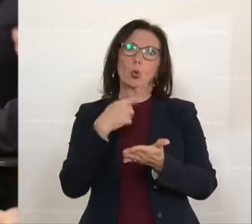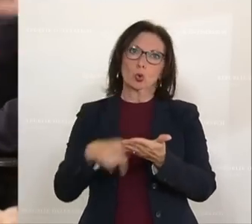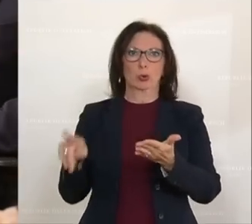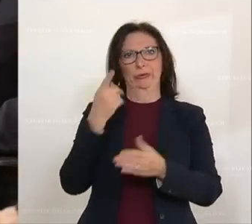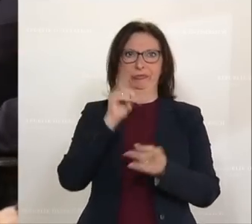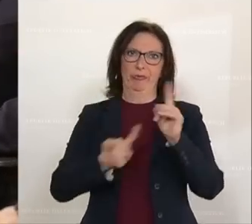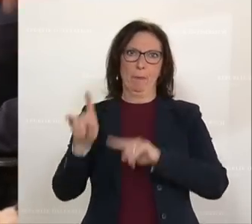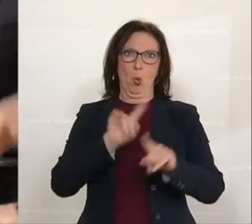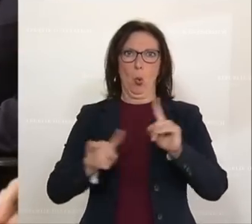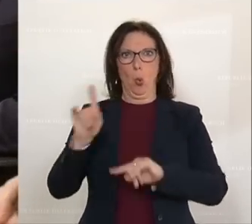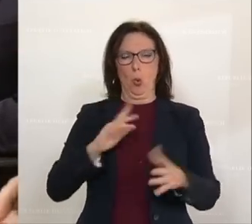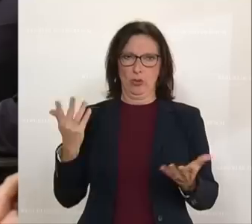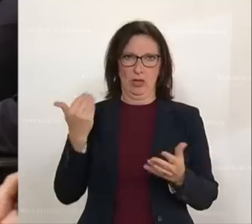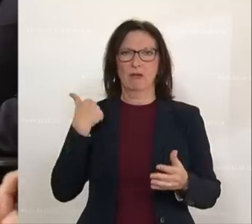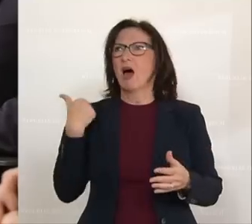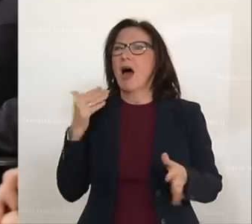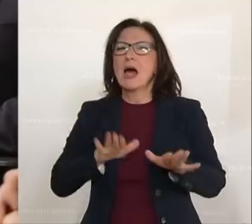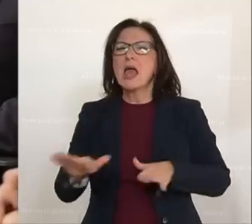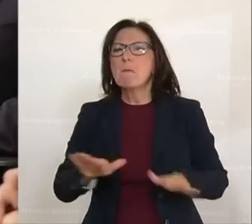Was? Was?